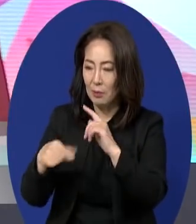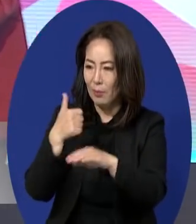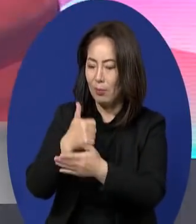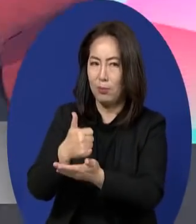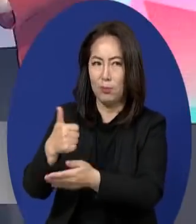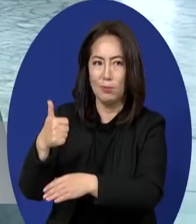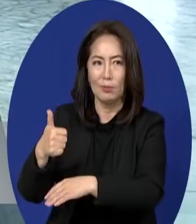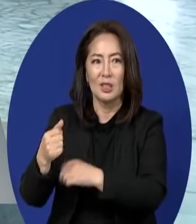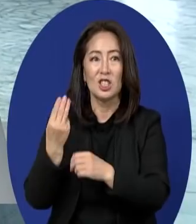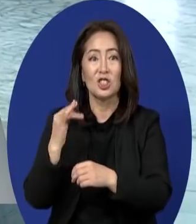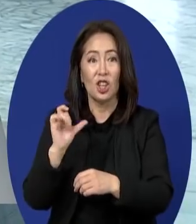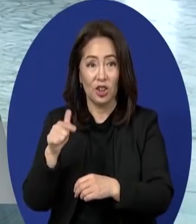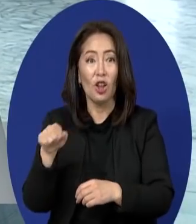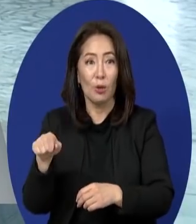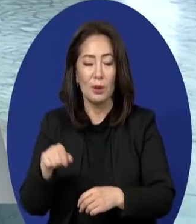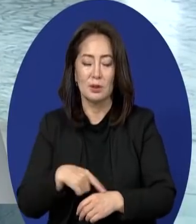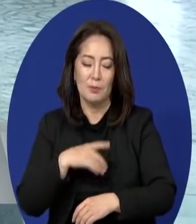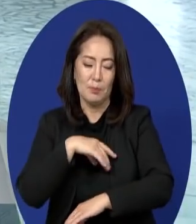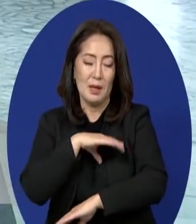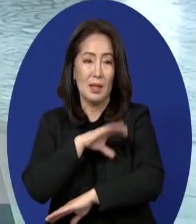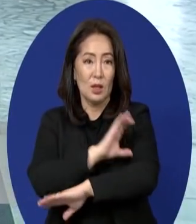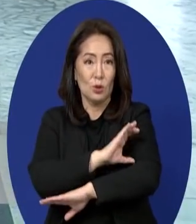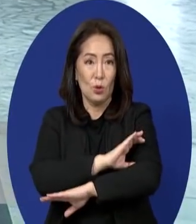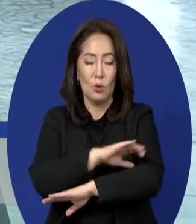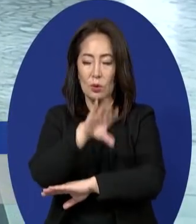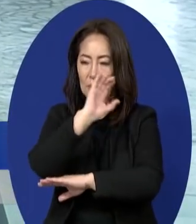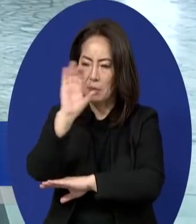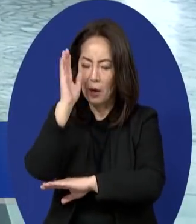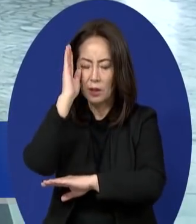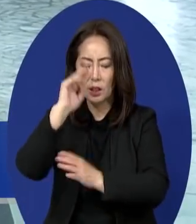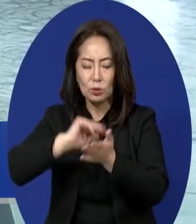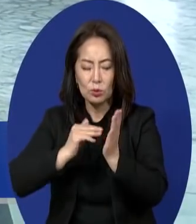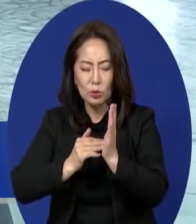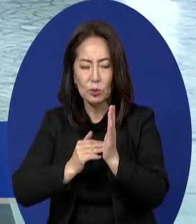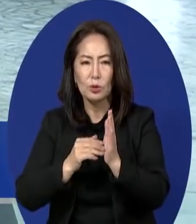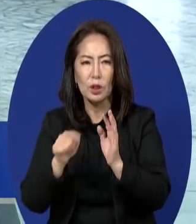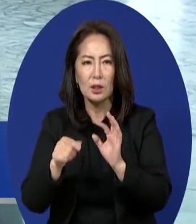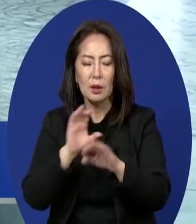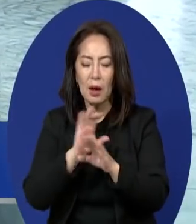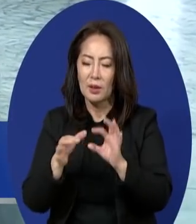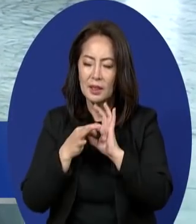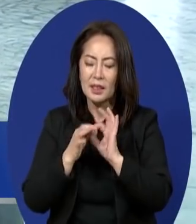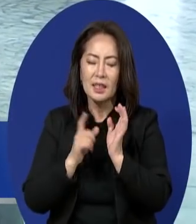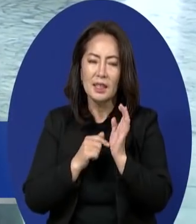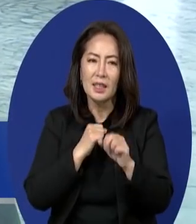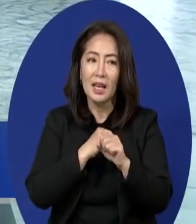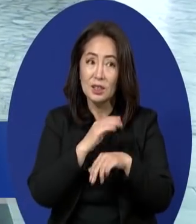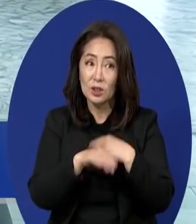байна. Сургуулийн маань одоо байгууллагын хэтийн төлөвлөгөө түүний хэрэгжилтээр